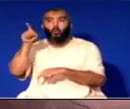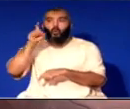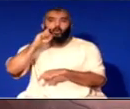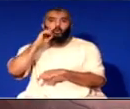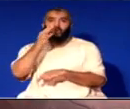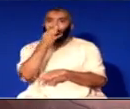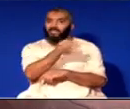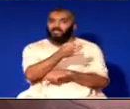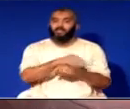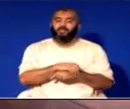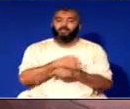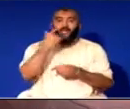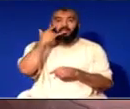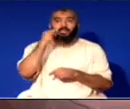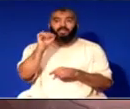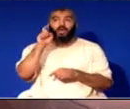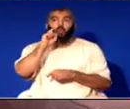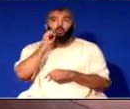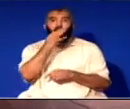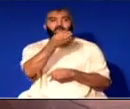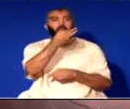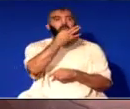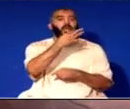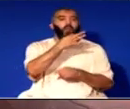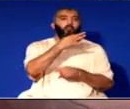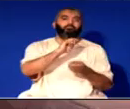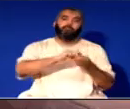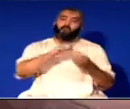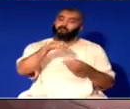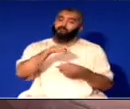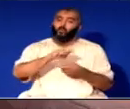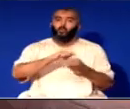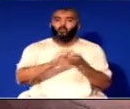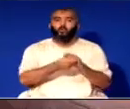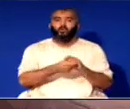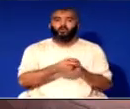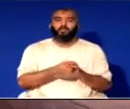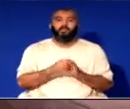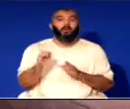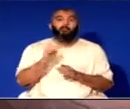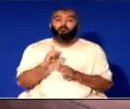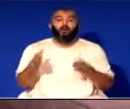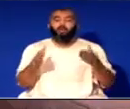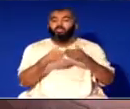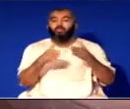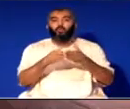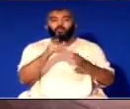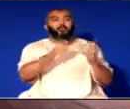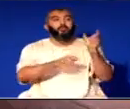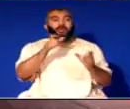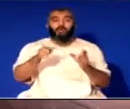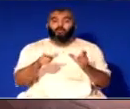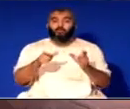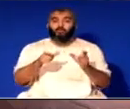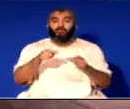لك باللي دواء الآن تعاودي ذوك الأيام، قال لك لا لا ماشي دواء، ما تسقسيش الناس، الطبيب فقط، وبعد الطبيب ما زيد تسقسي حتى